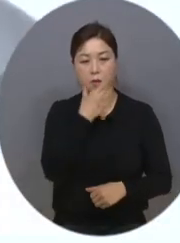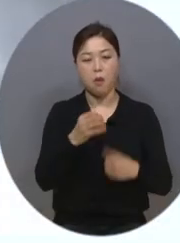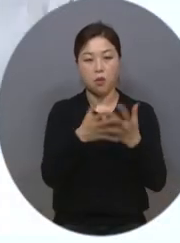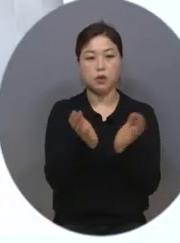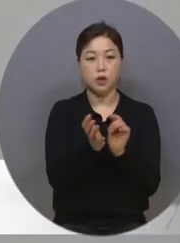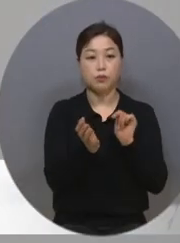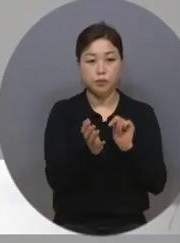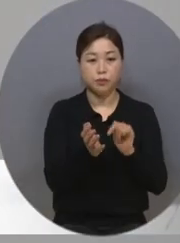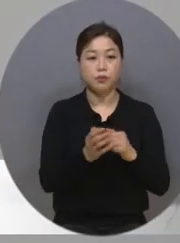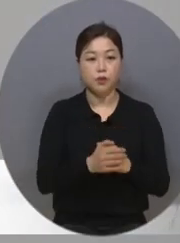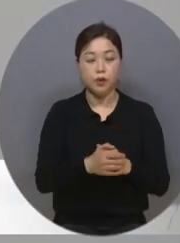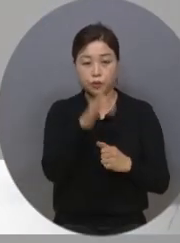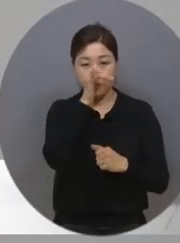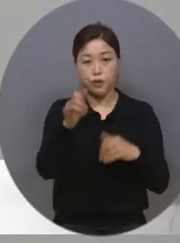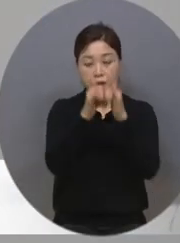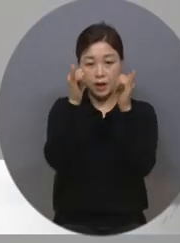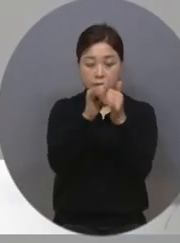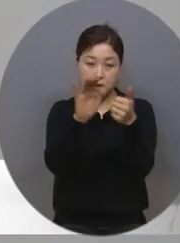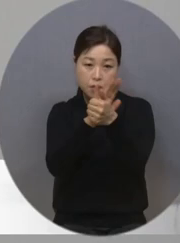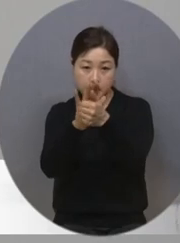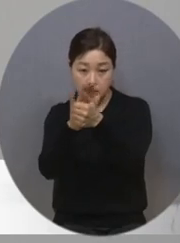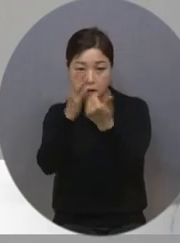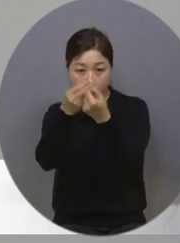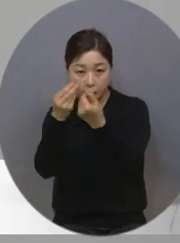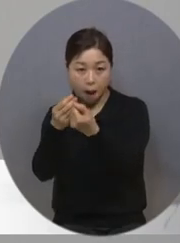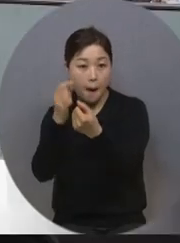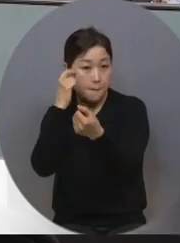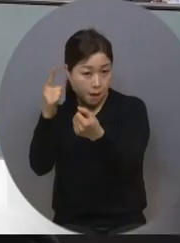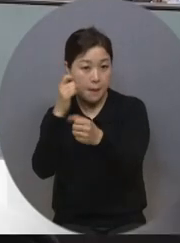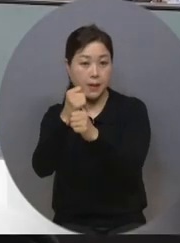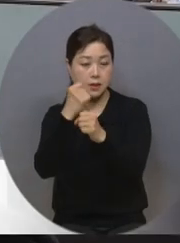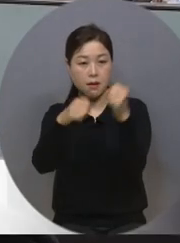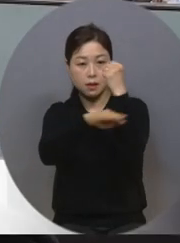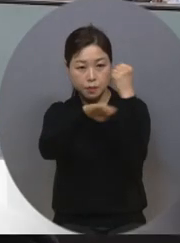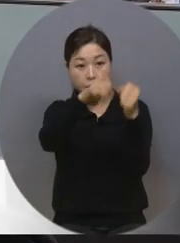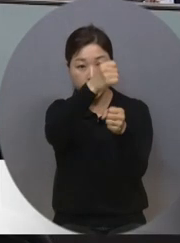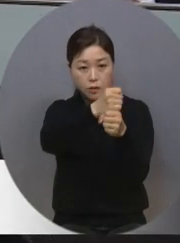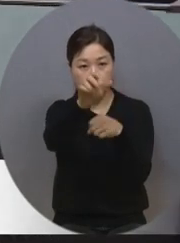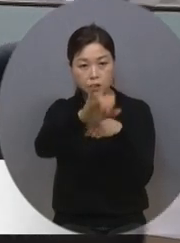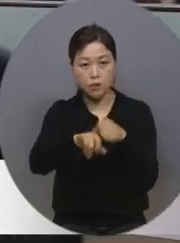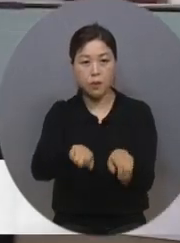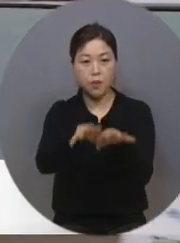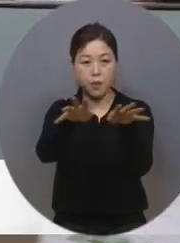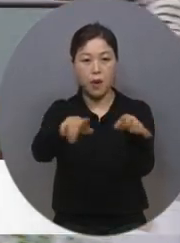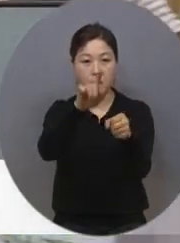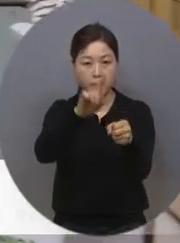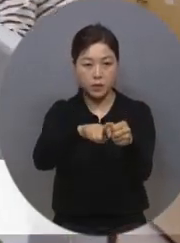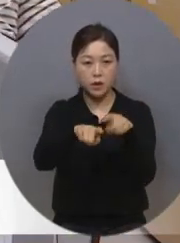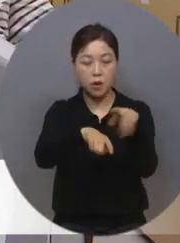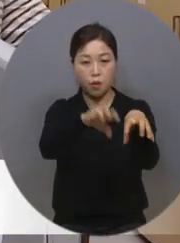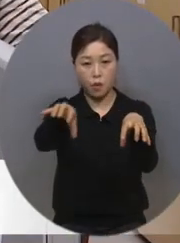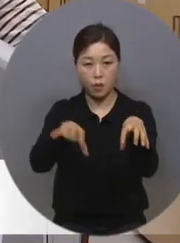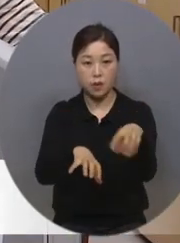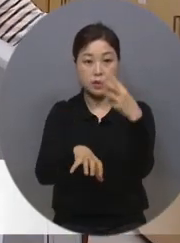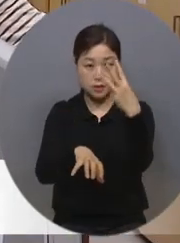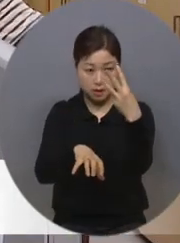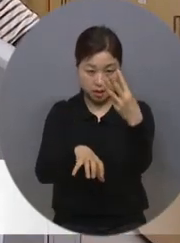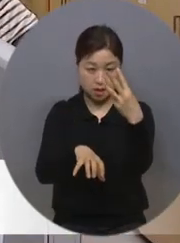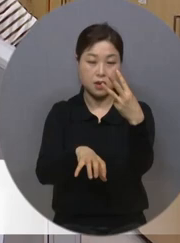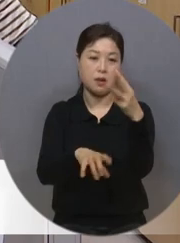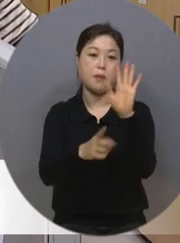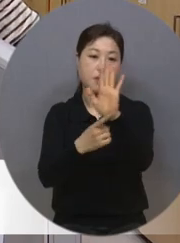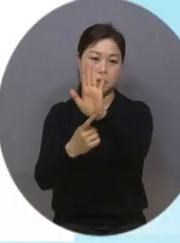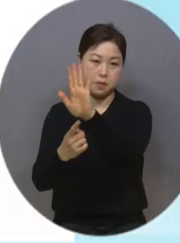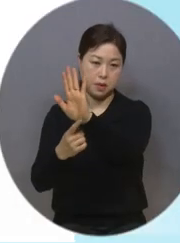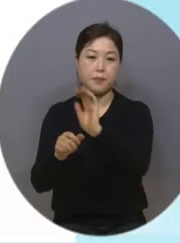보건복지부는 양질의 우수한 사회서비스 모델을 개발해 표준화하고 전국에 확산하기 위한 거점기관 3개소를 공개